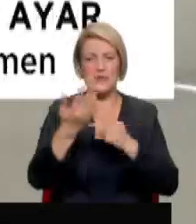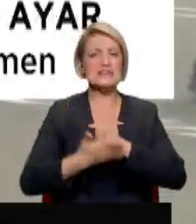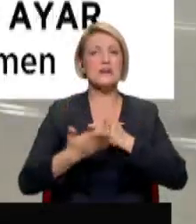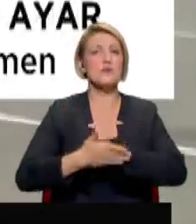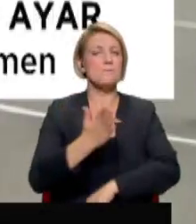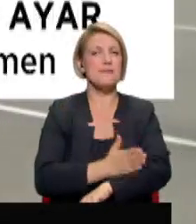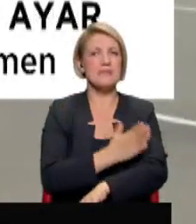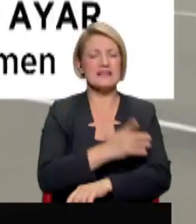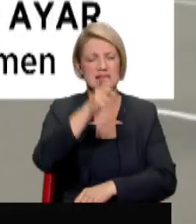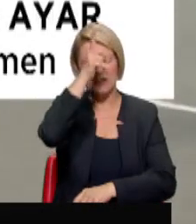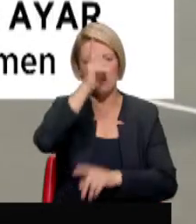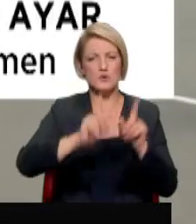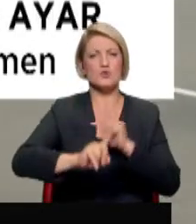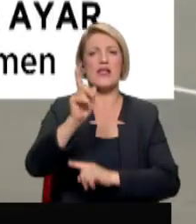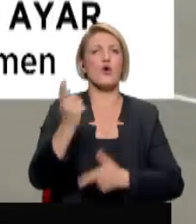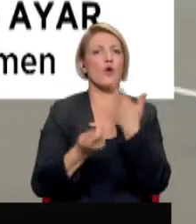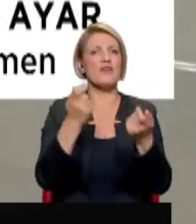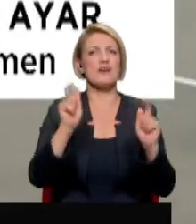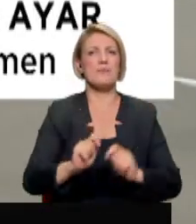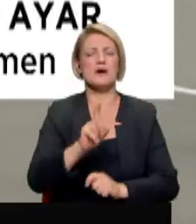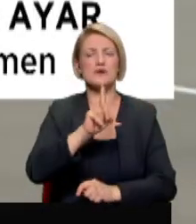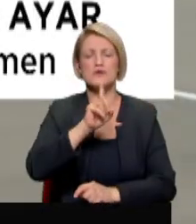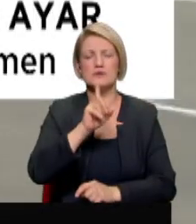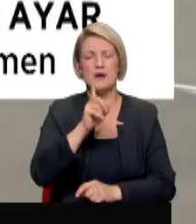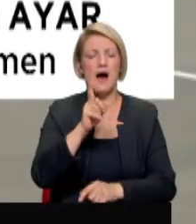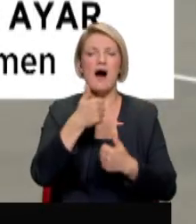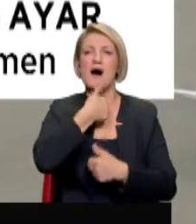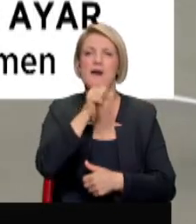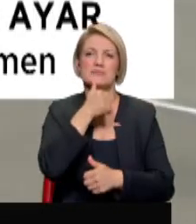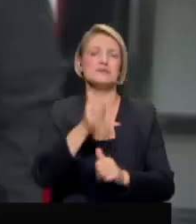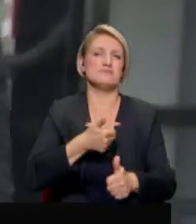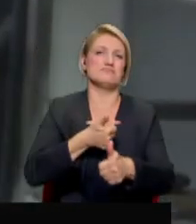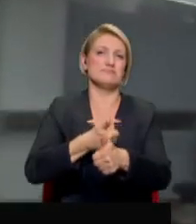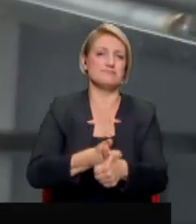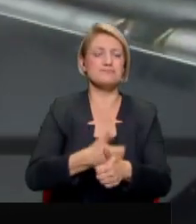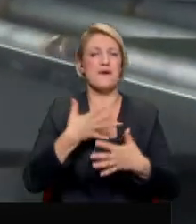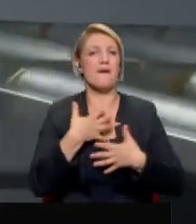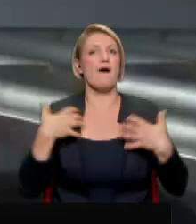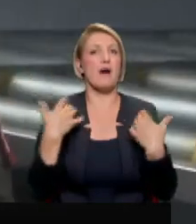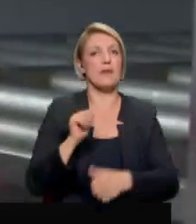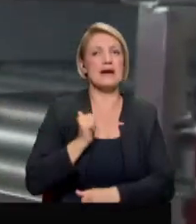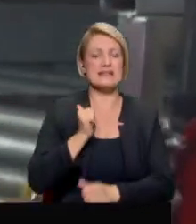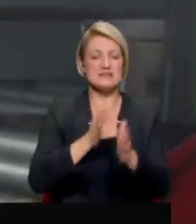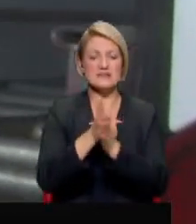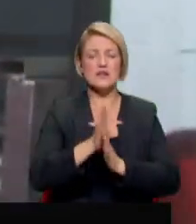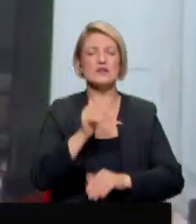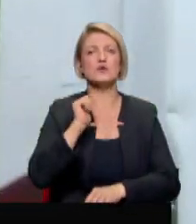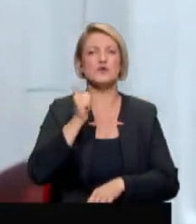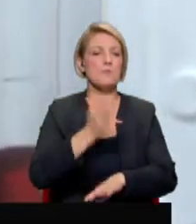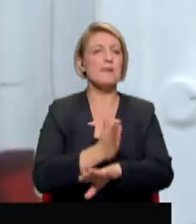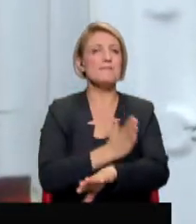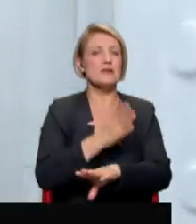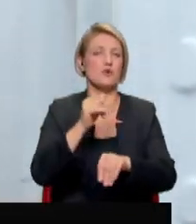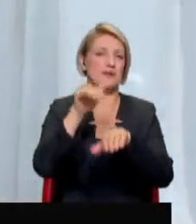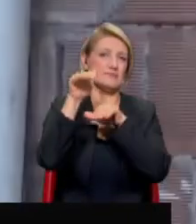şehidi yine Irak'ın kuzeyinde görev yapan yüzbaşı abisi eşlik etti askeri uçakta Kahraman asker Salı günü memleketinde son